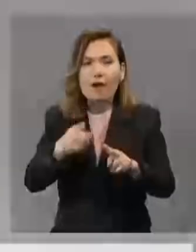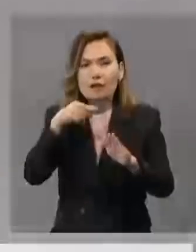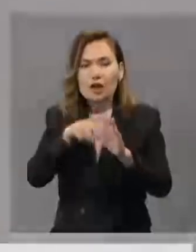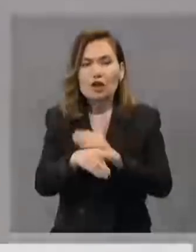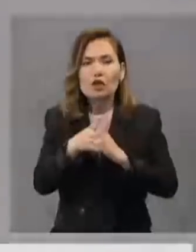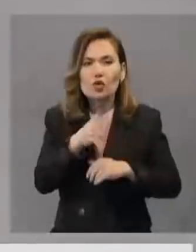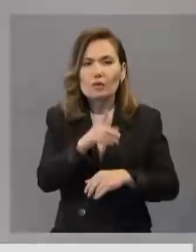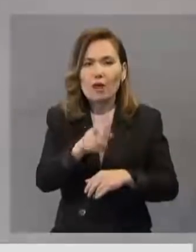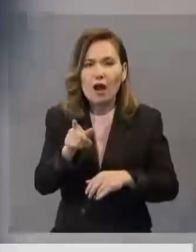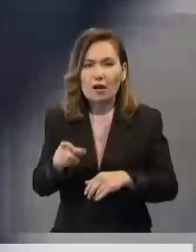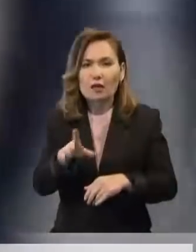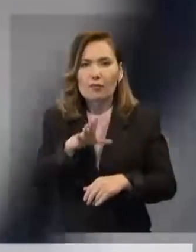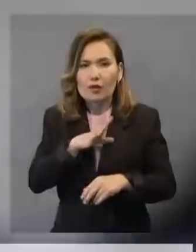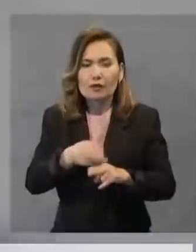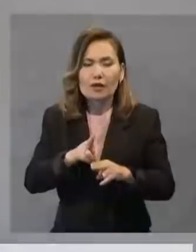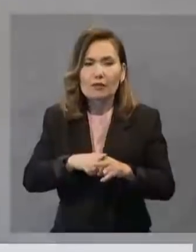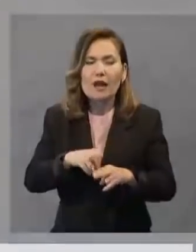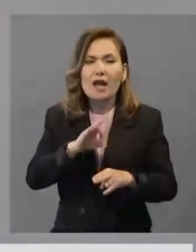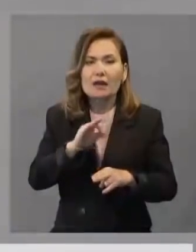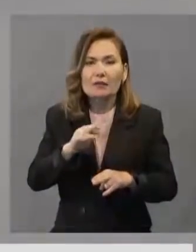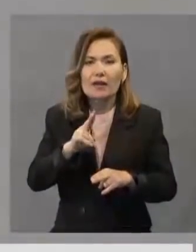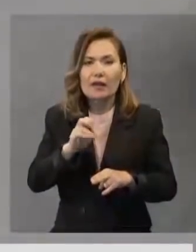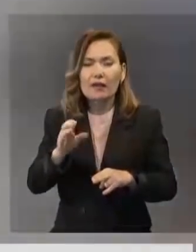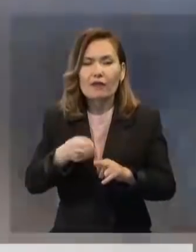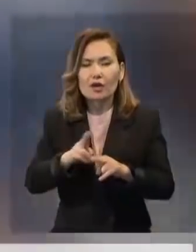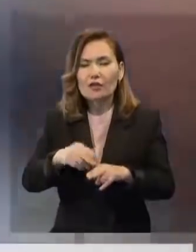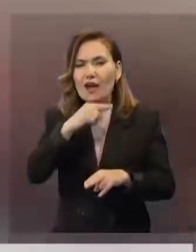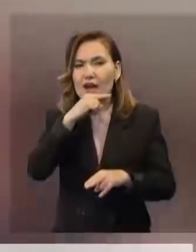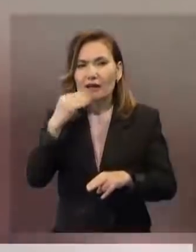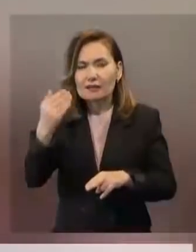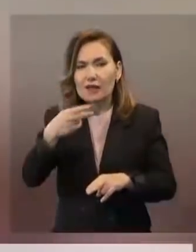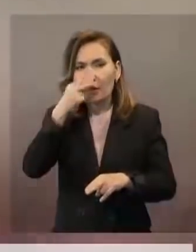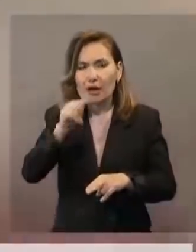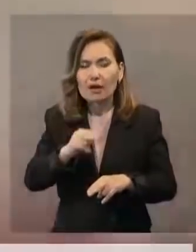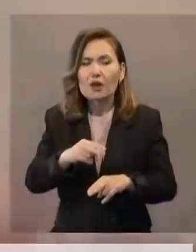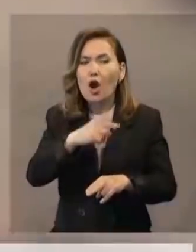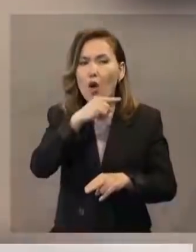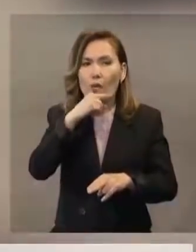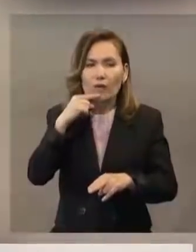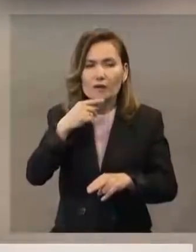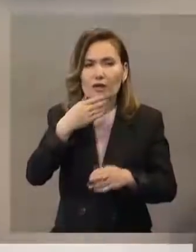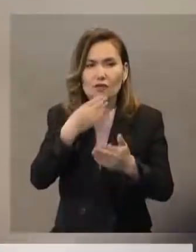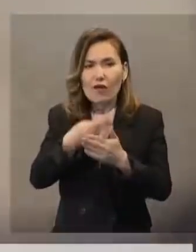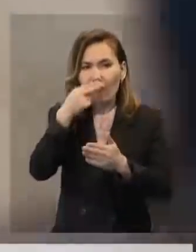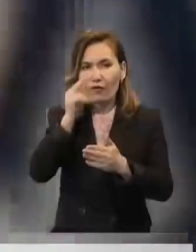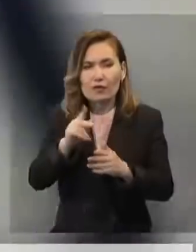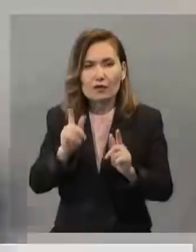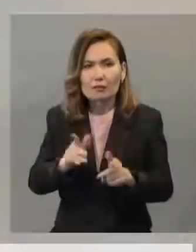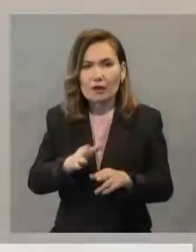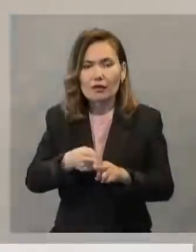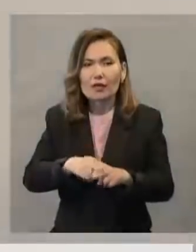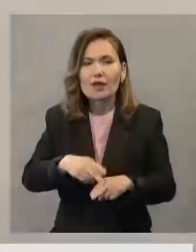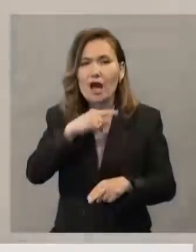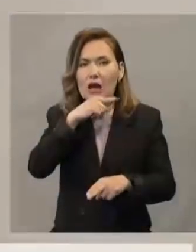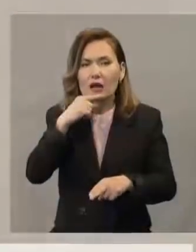мыңға жуық бейбіт тұрғын болған екен. Ресми Киев бұл Ресейдің іс екенін айтады, орыстар айыпты жоққа шығарып отыр. Ресей қорғаныс